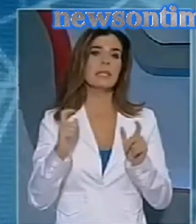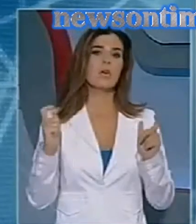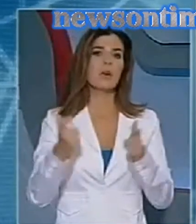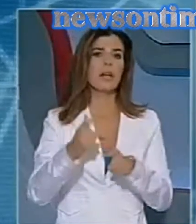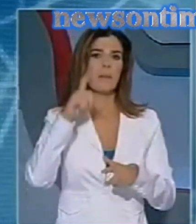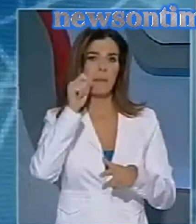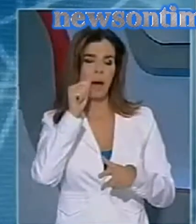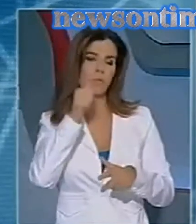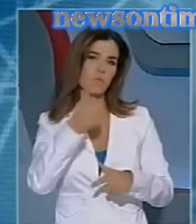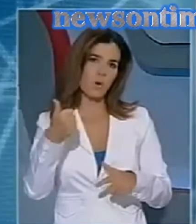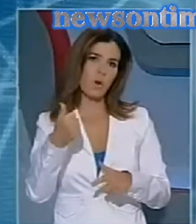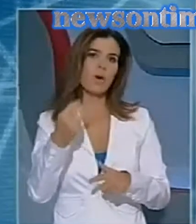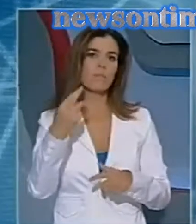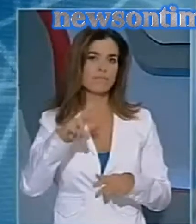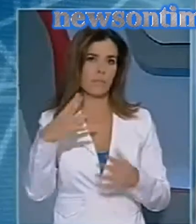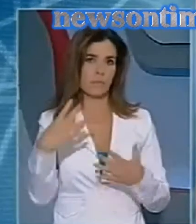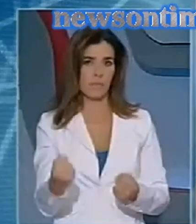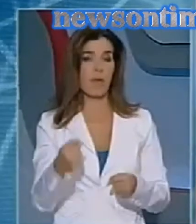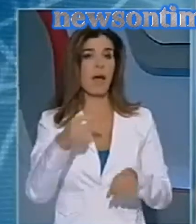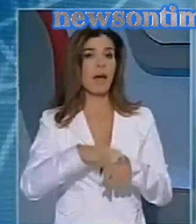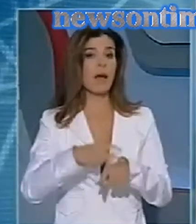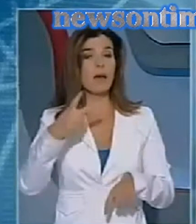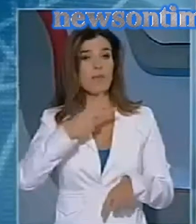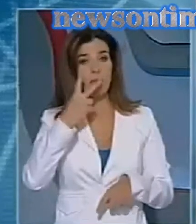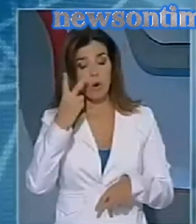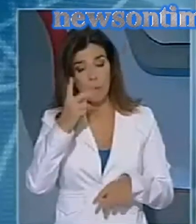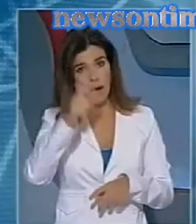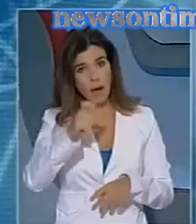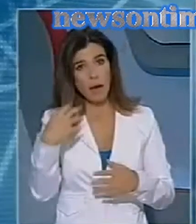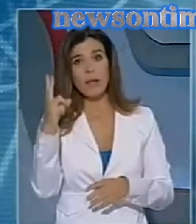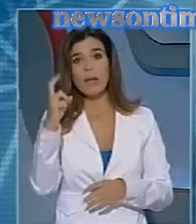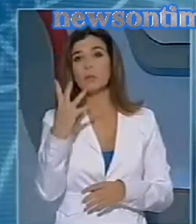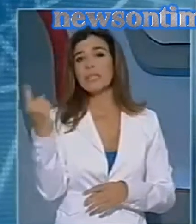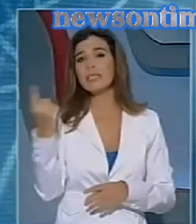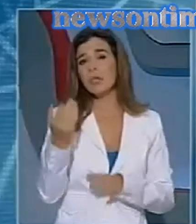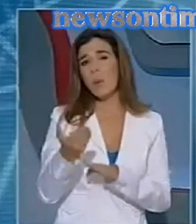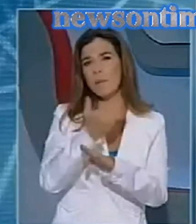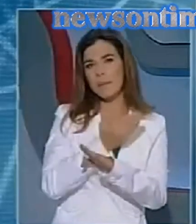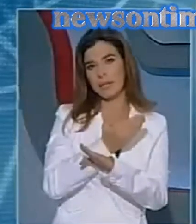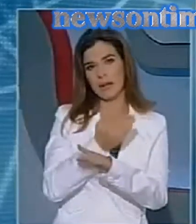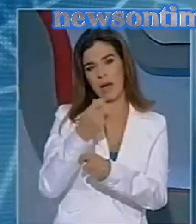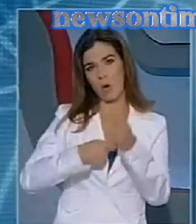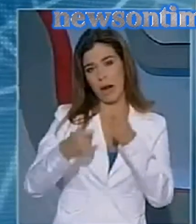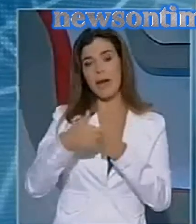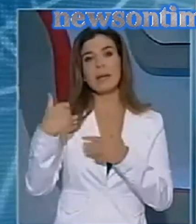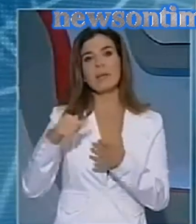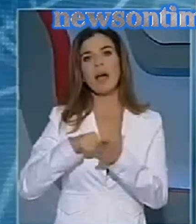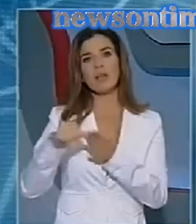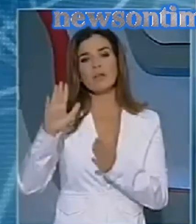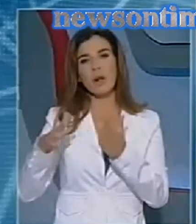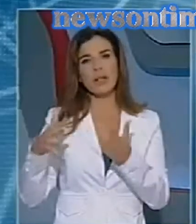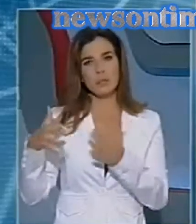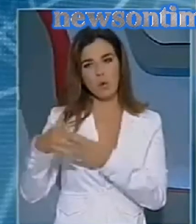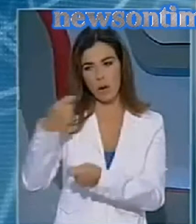43.000 ευρώ. Για πρώτη φορά φέτος, οι δικαιούχοι θα λαμβάνουν και προκαταβολή 25% του επιδόματος, ενώ η εξόφλησή του θα γίνεται με την κατάθεση